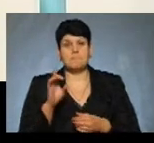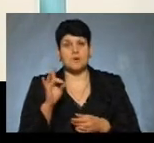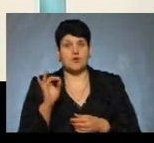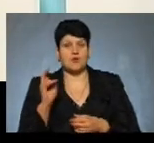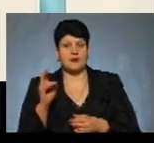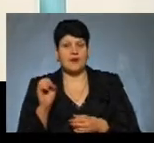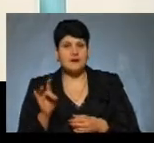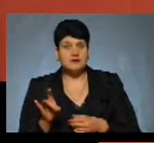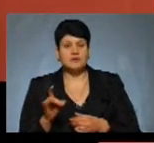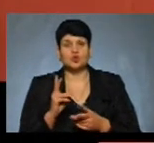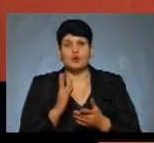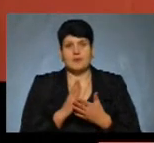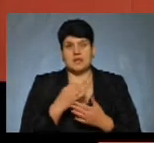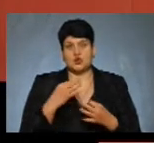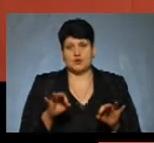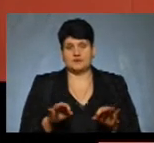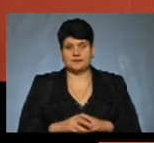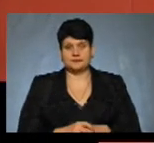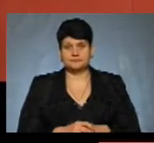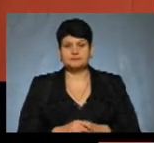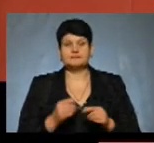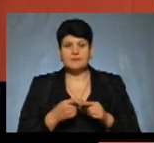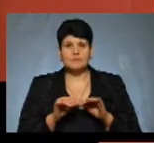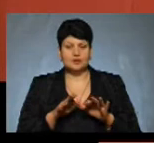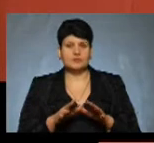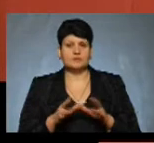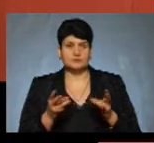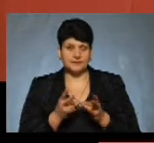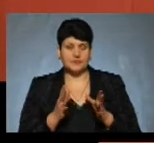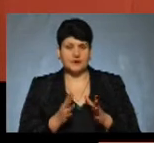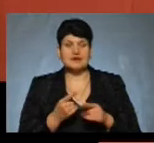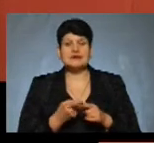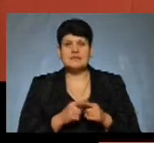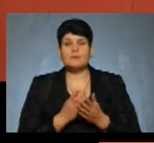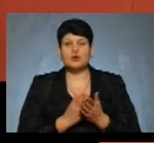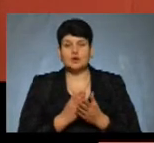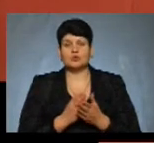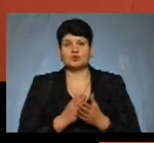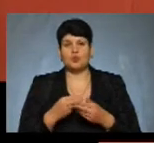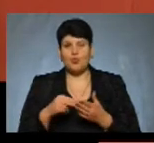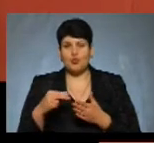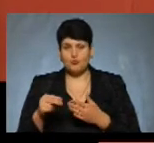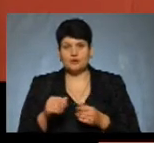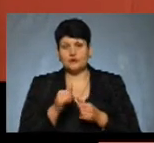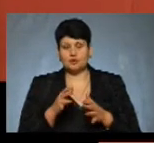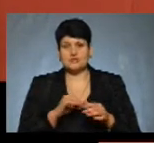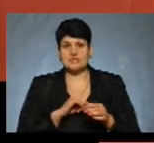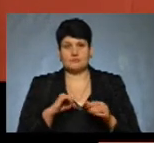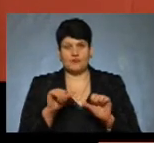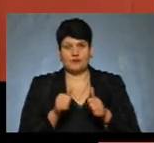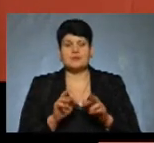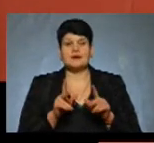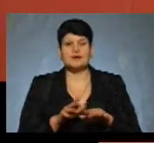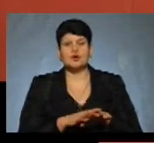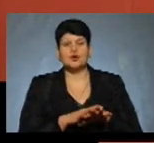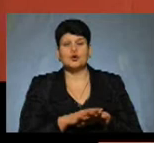це відповідний дозвіл. Ну, власне, ця процедура вартує. Тобто, це послуга, яку люди купують, якщо не можуть самостійно оформити. Як розраховується